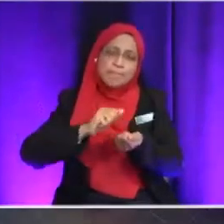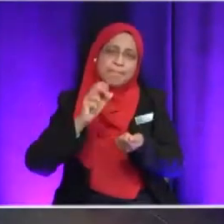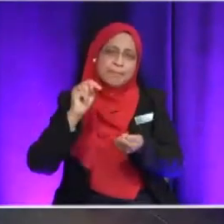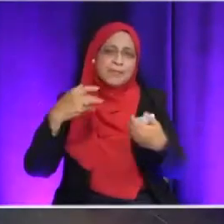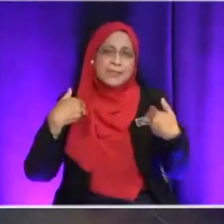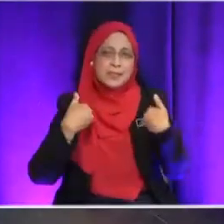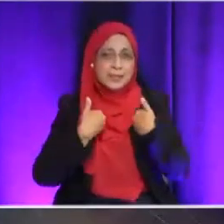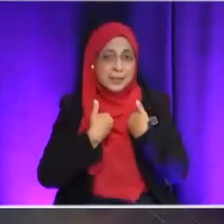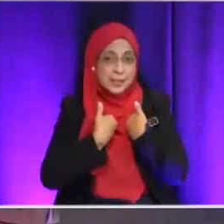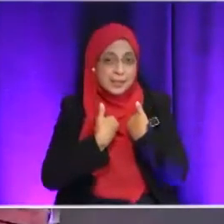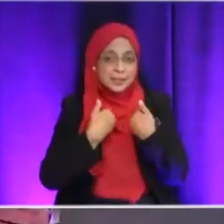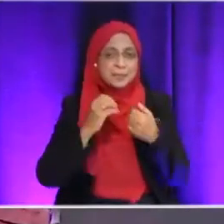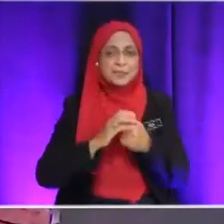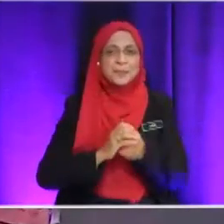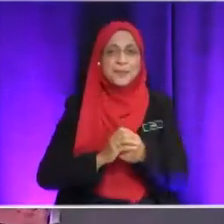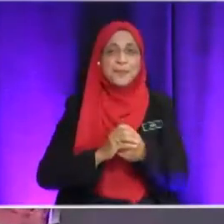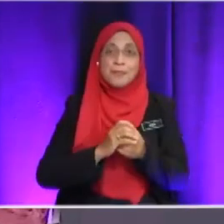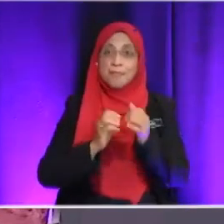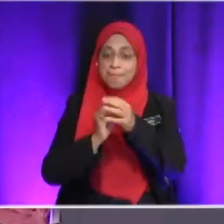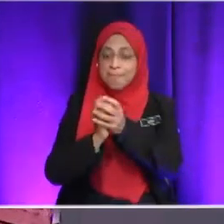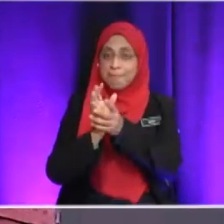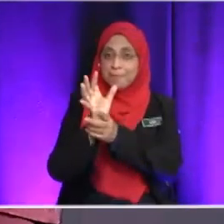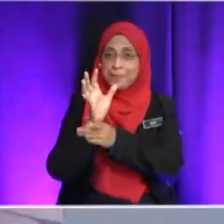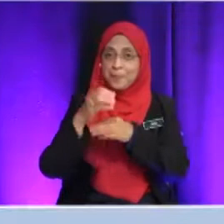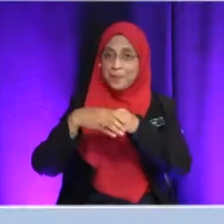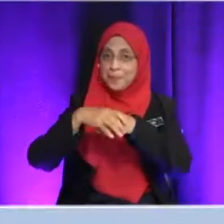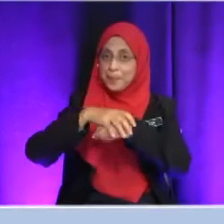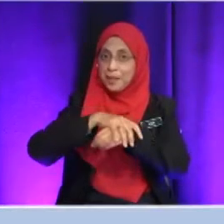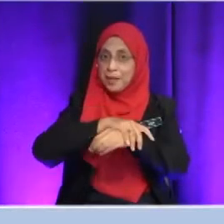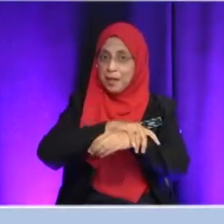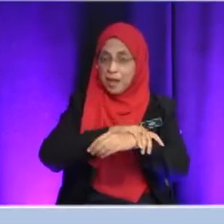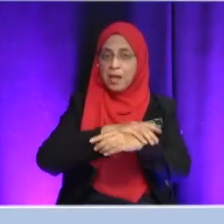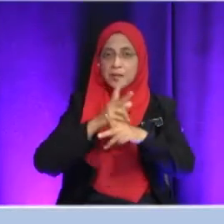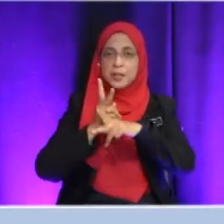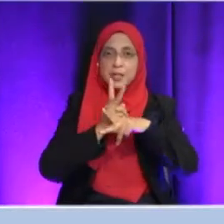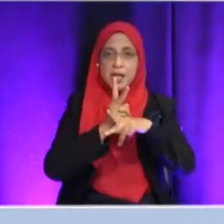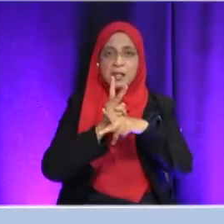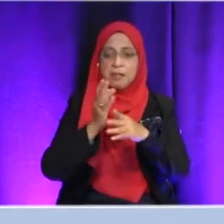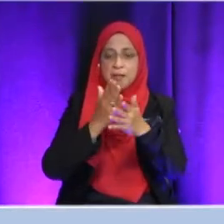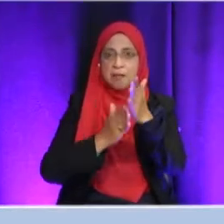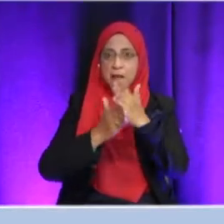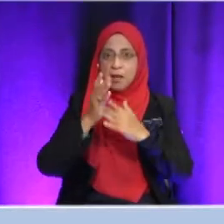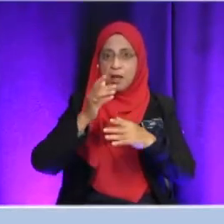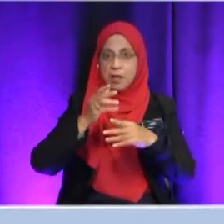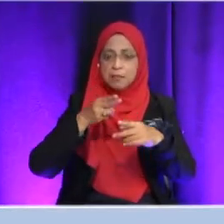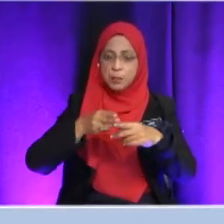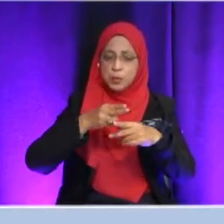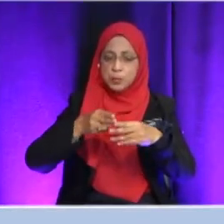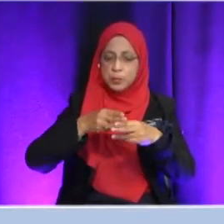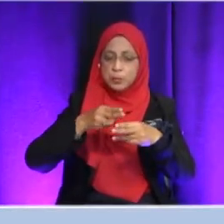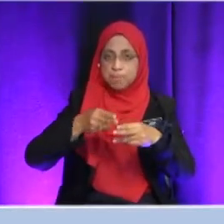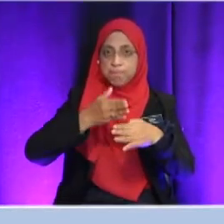Oke nomor 3 sarung tangan sarung tangan untuk kita melindungi tangan kita tadi pada